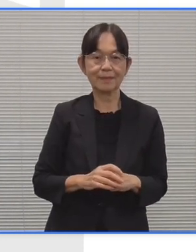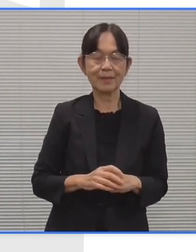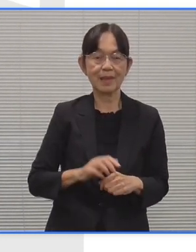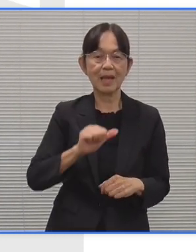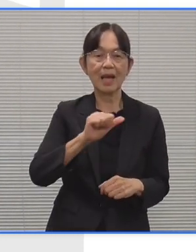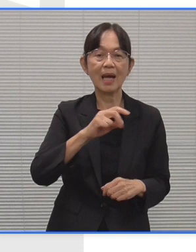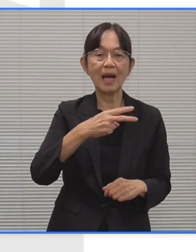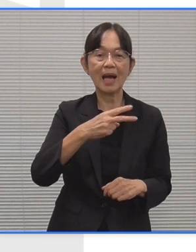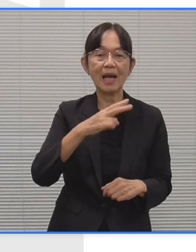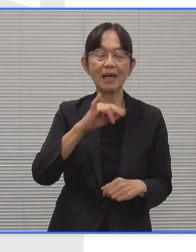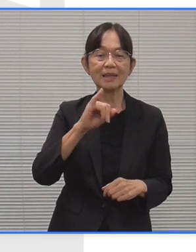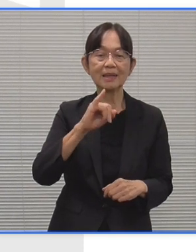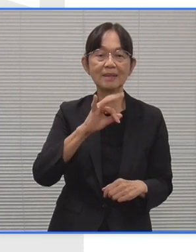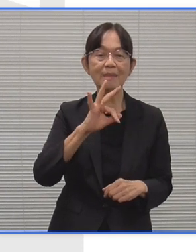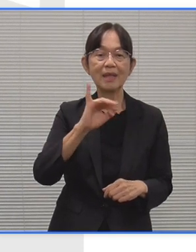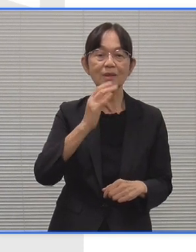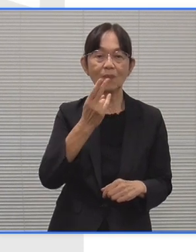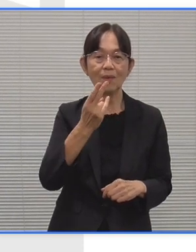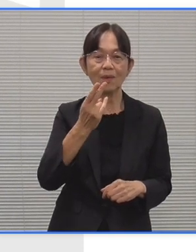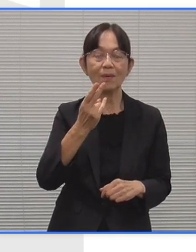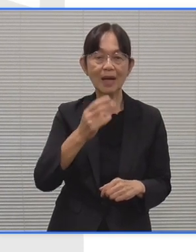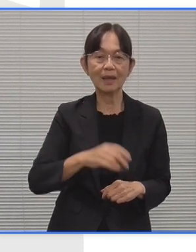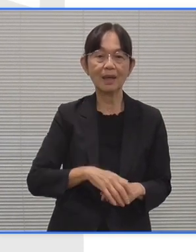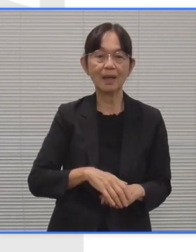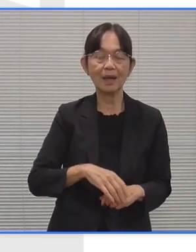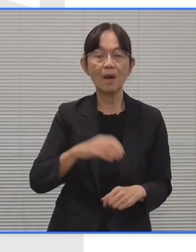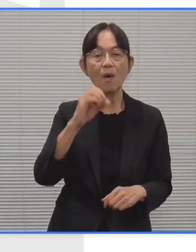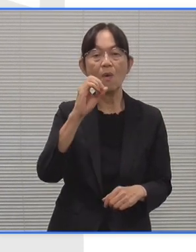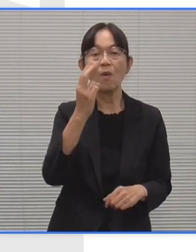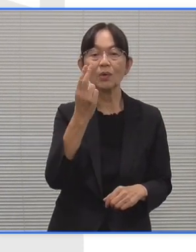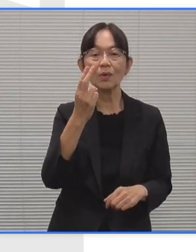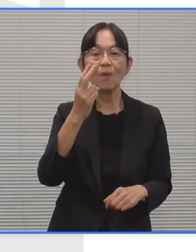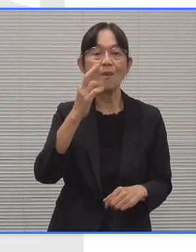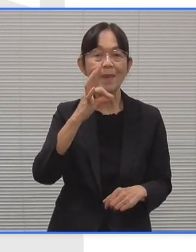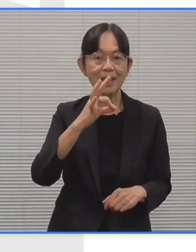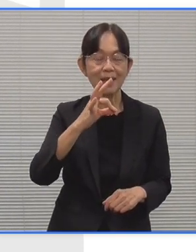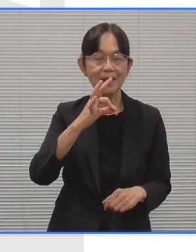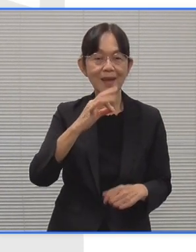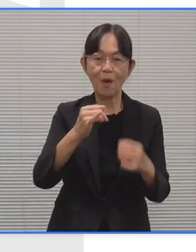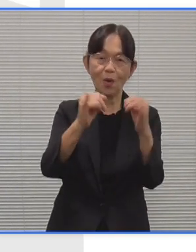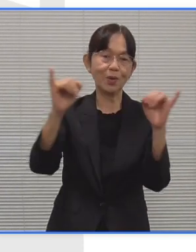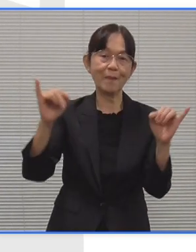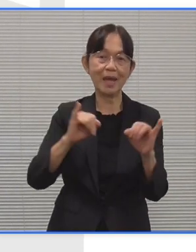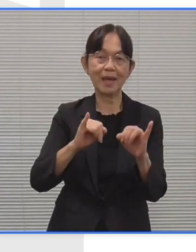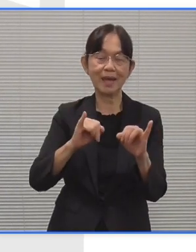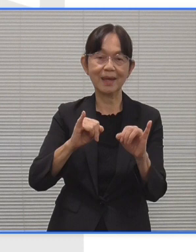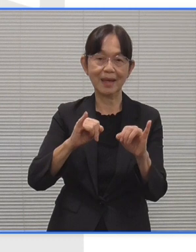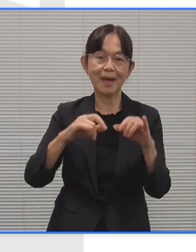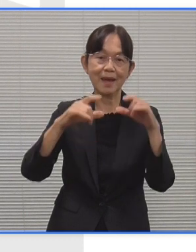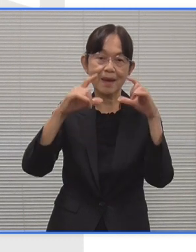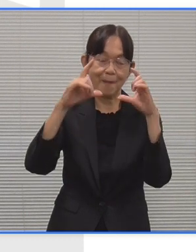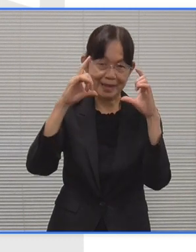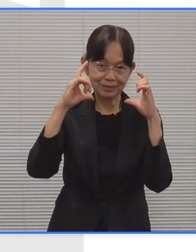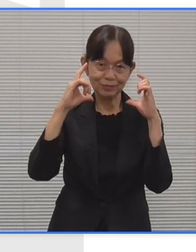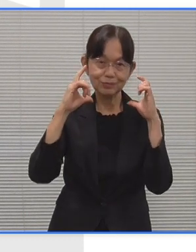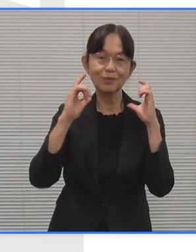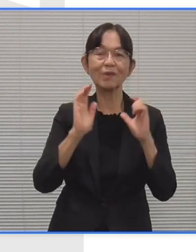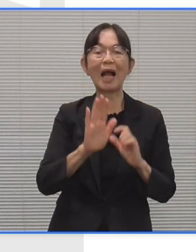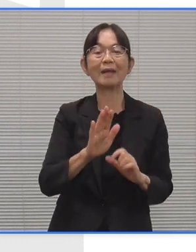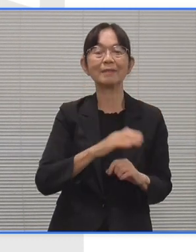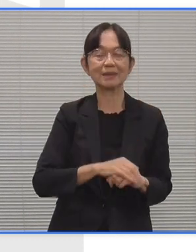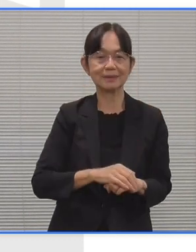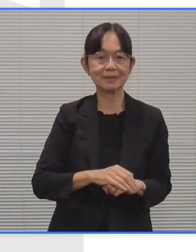メートガールズフェスティバルはですね、乙女マップっていうのが皆さんご存知でしょうか。池袋乙女マップというのがあります